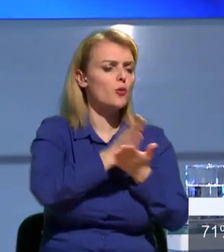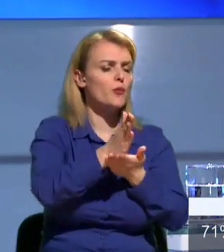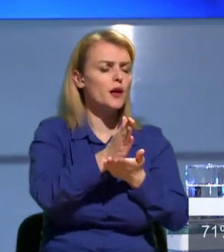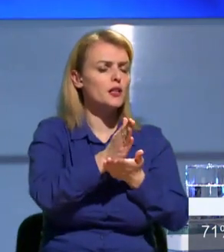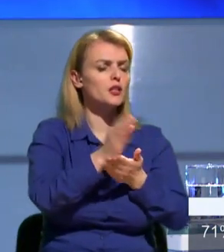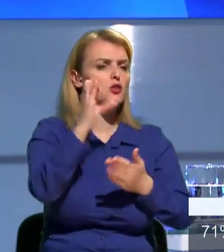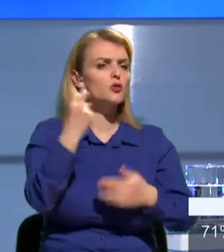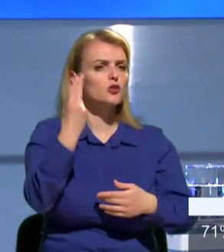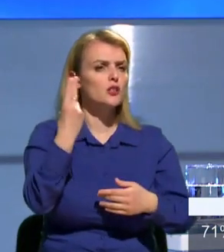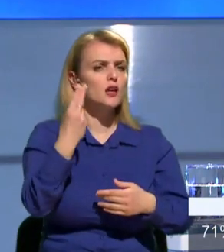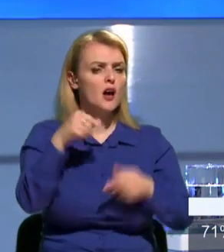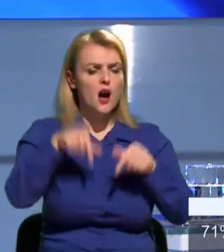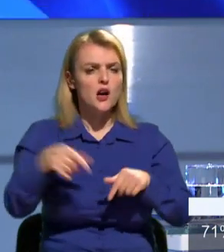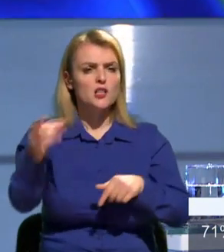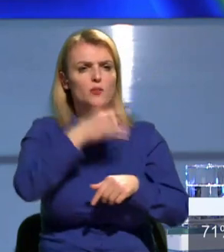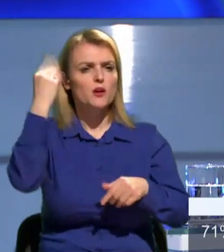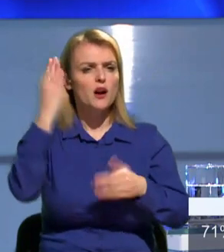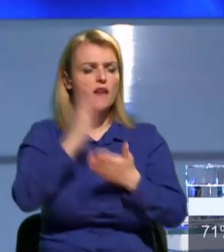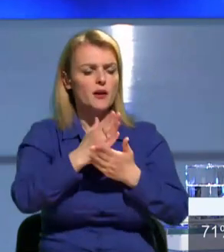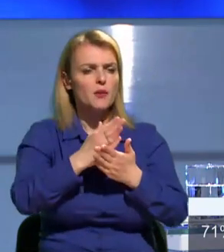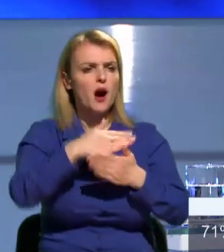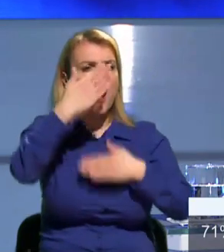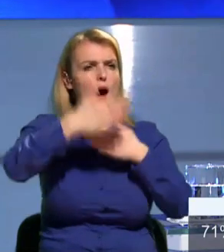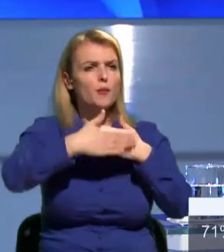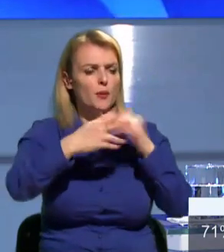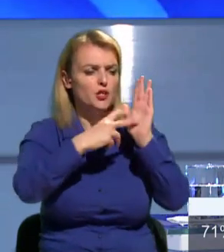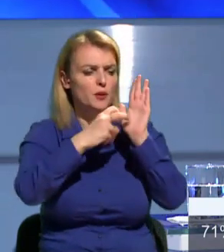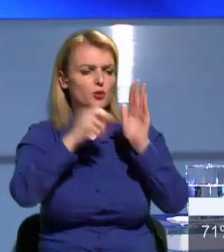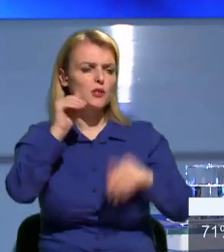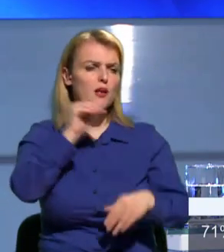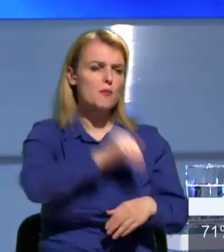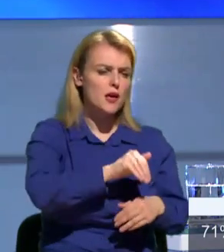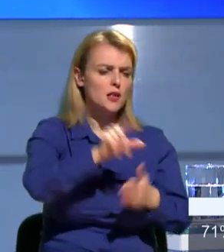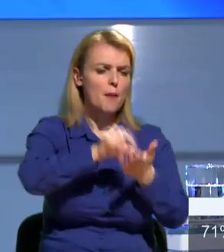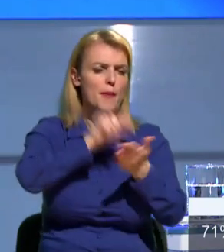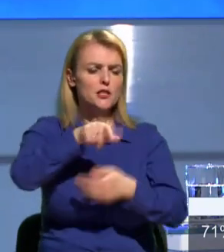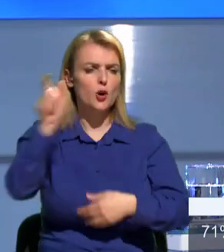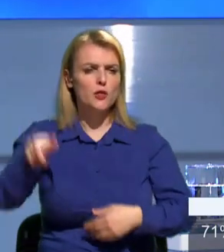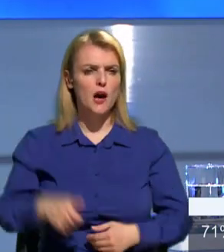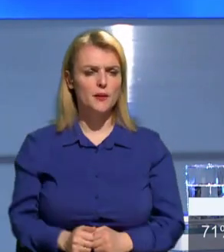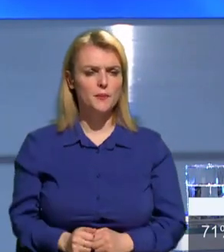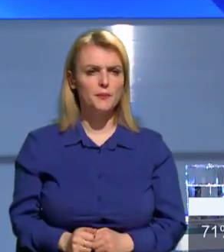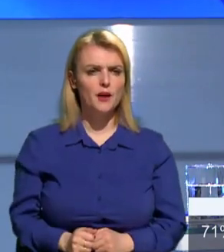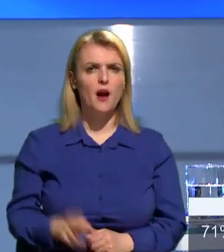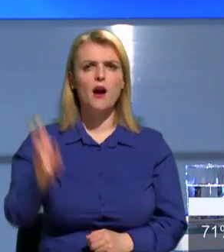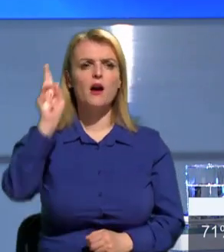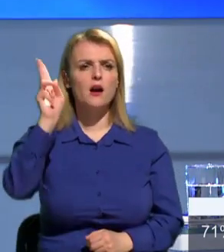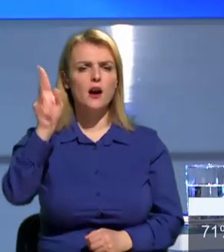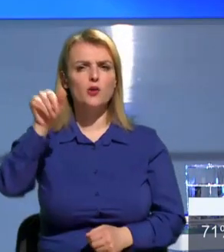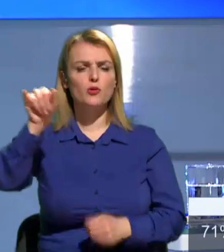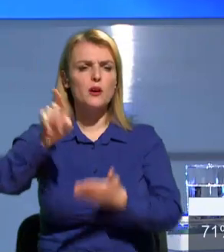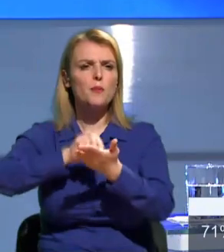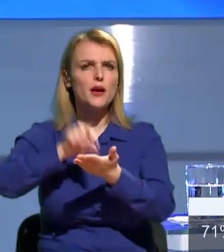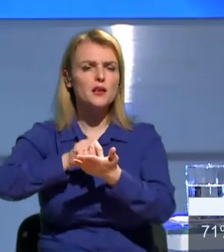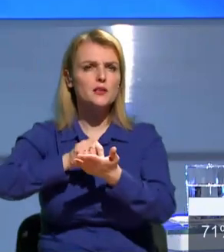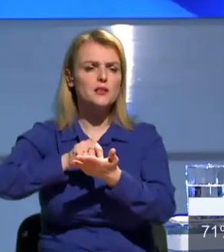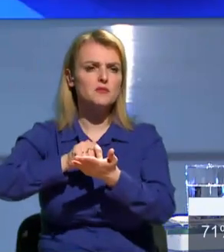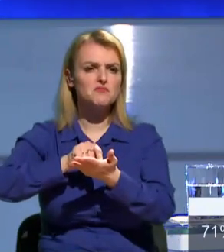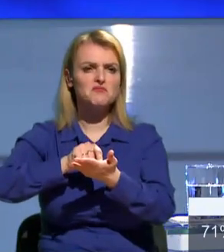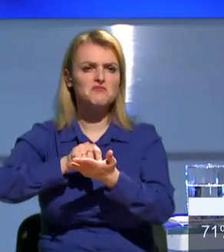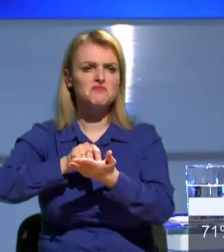avem 690.000 de pensionari, aproape 700.000 de pensionari, care au pensii, mare